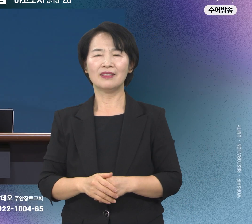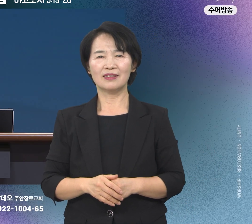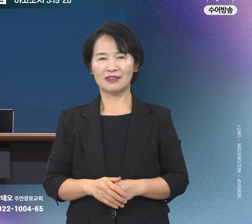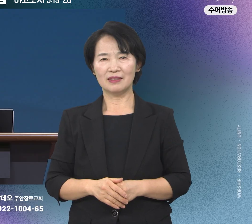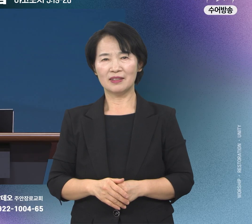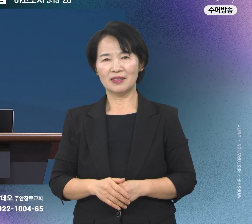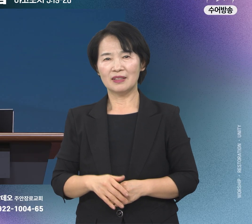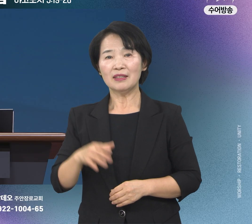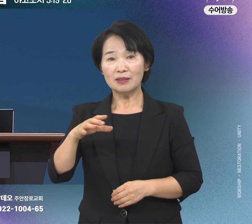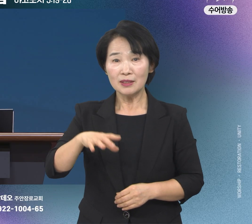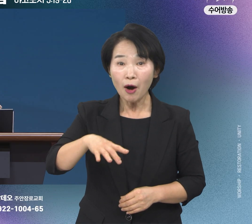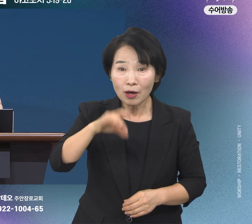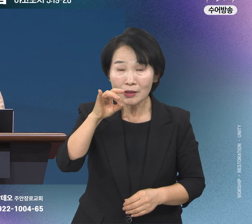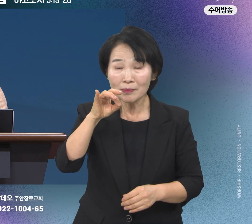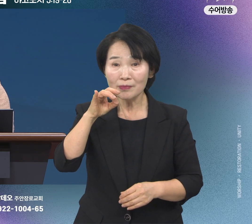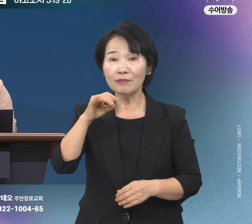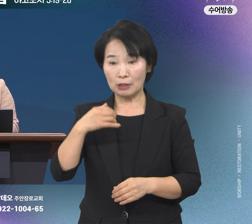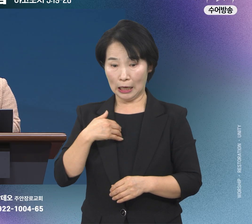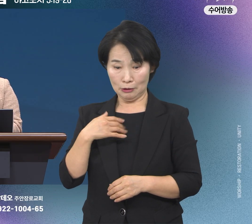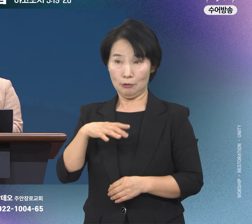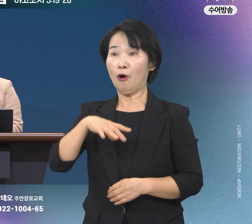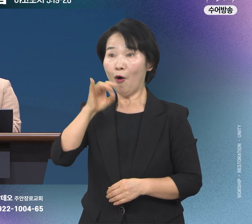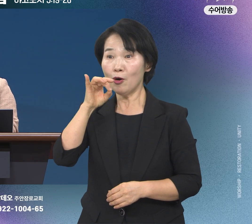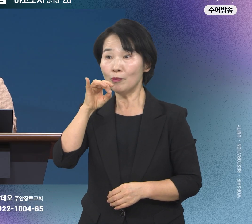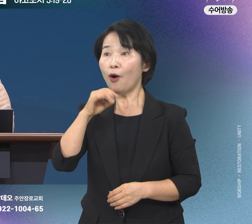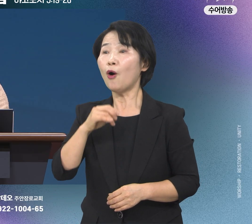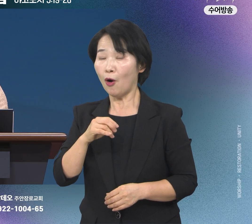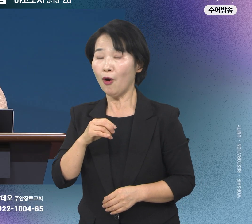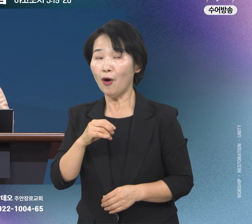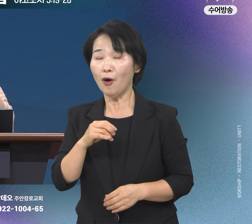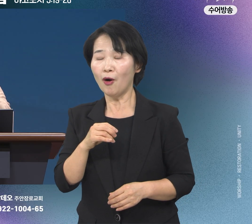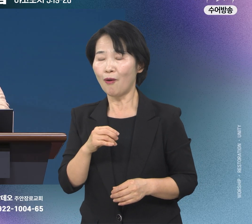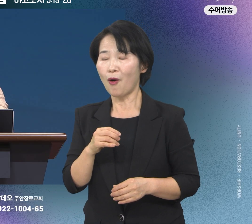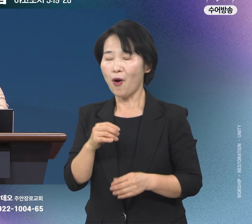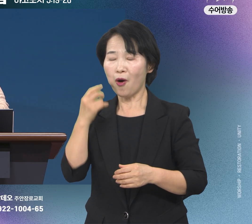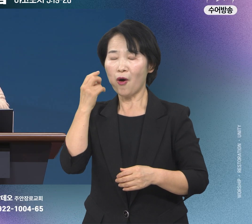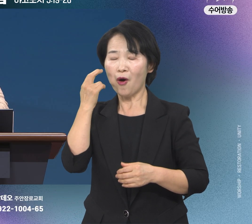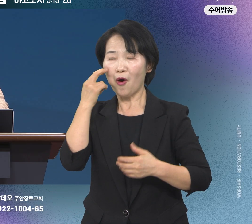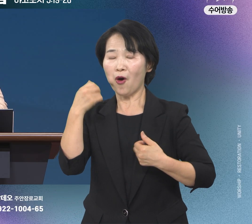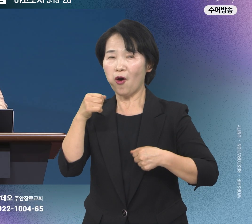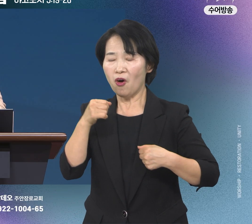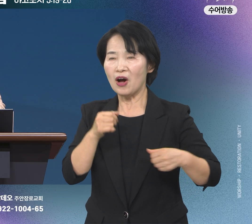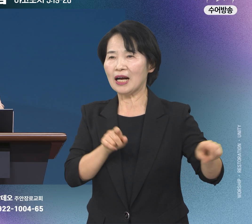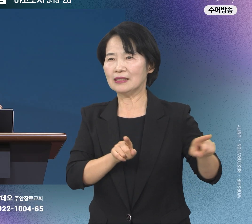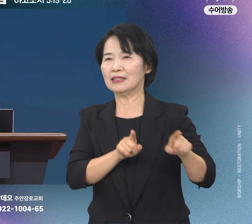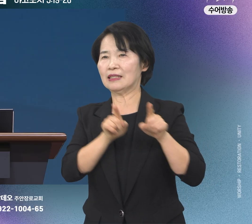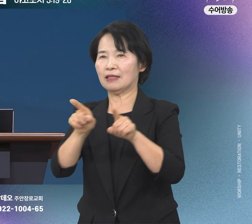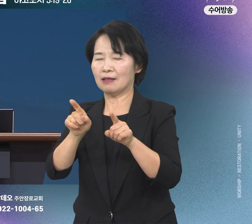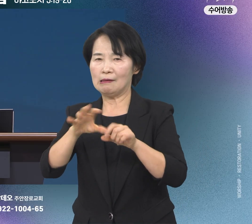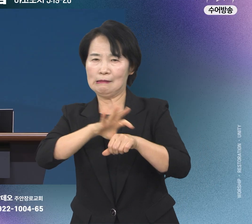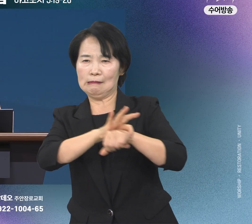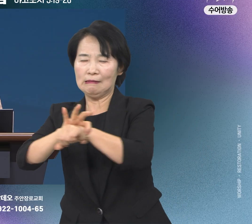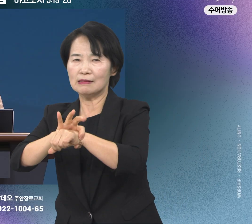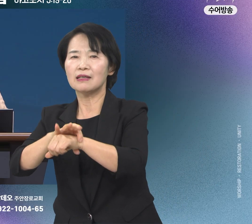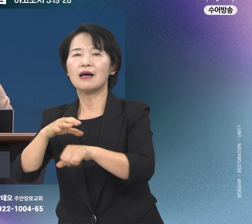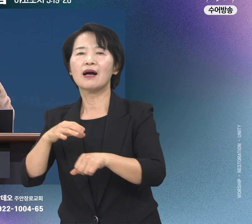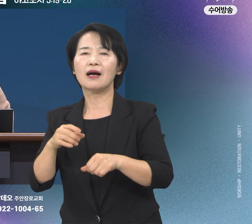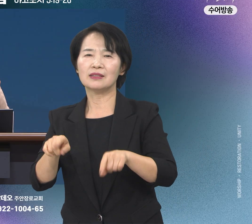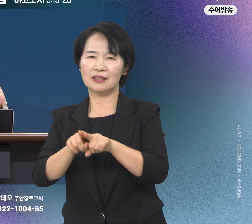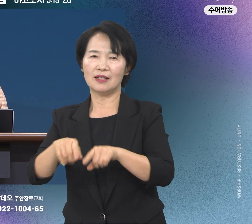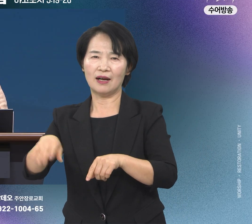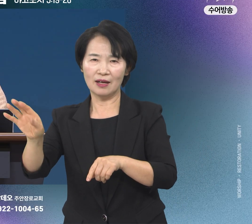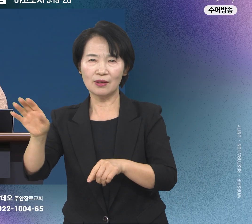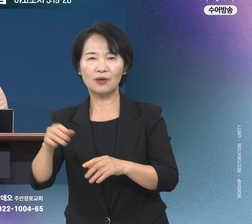처음 듣는 컨셉으로 그 사람을 포섭하려는 그 현장에 그 사람은 그냥 얽어매고 있는 것 뿐입니다.